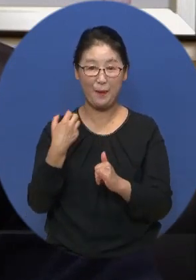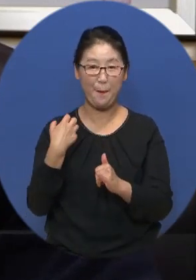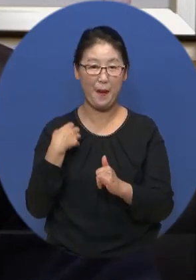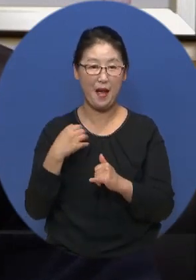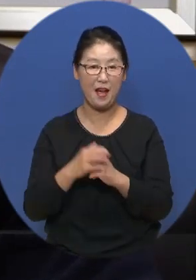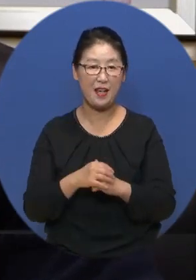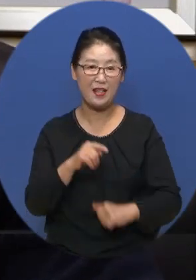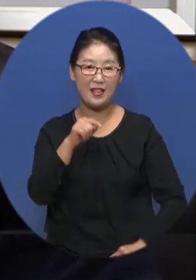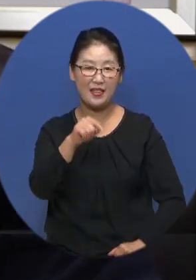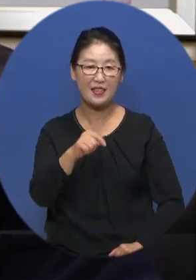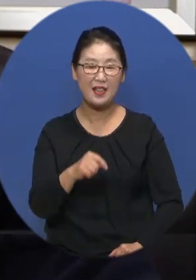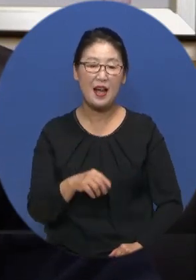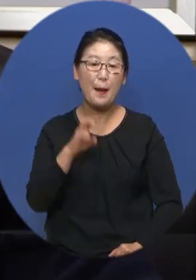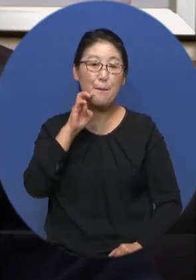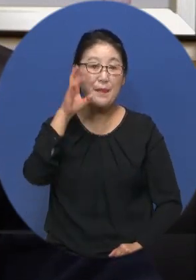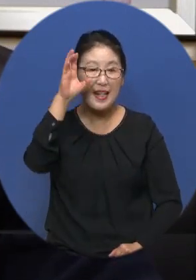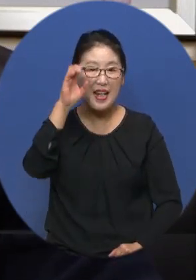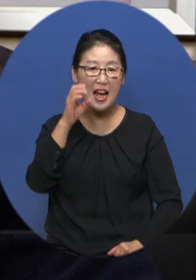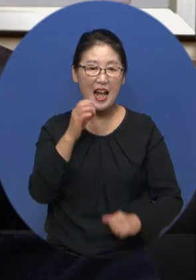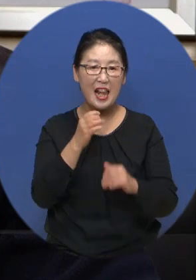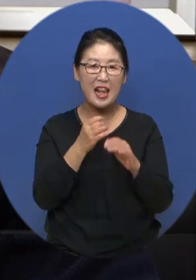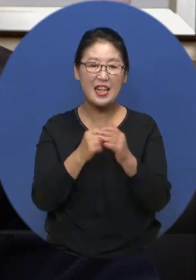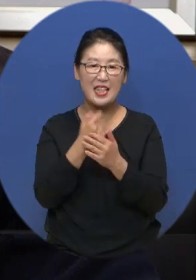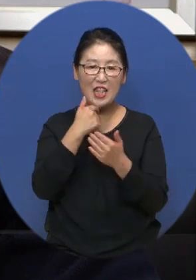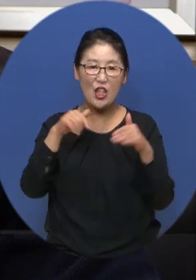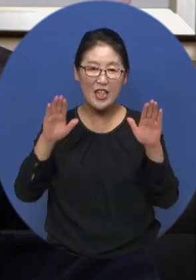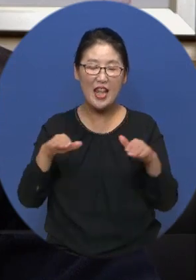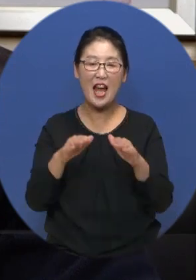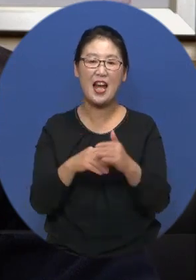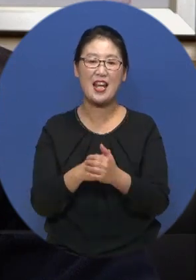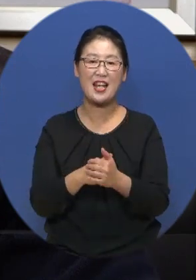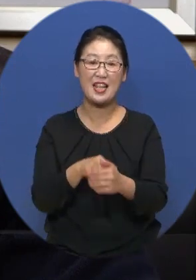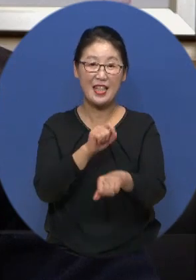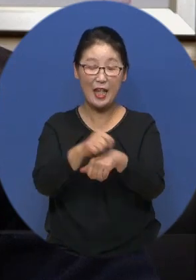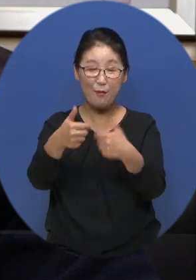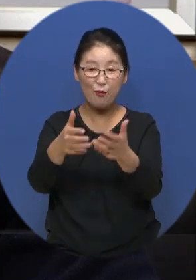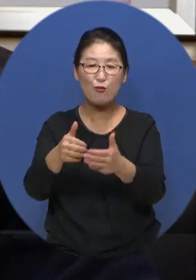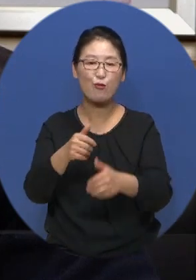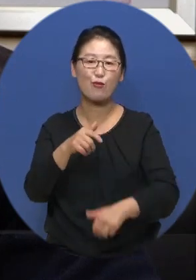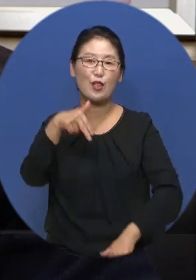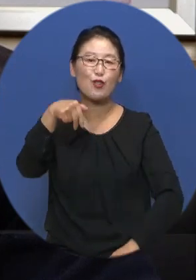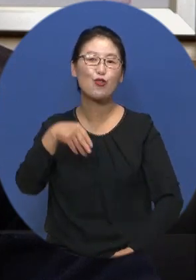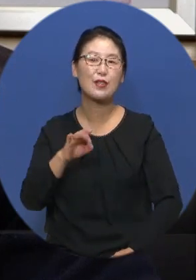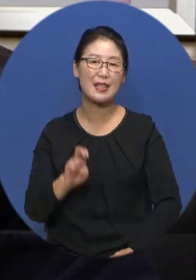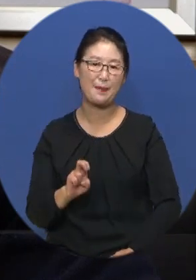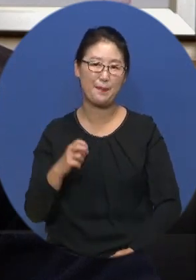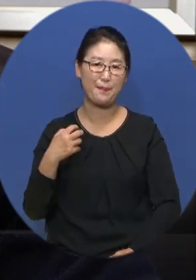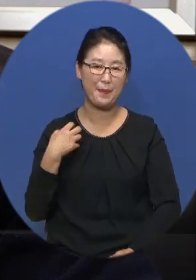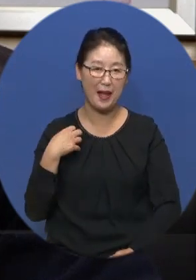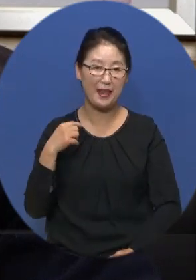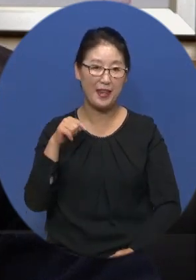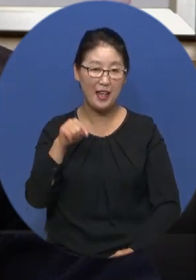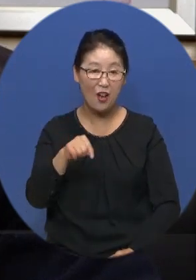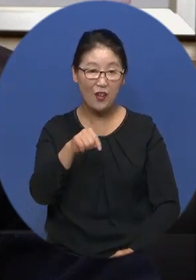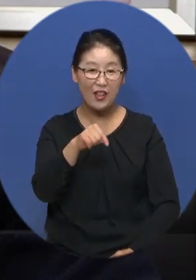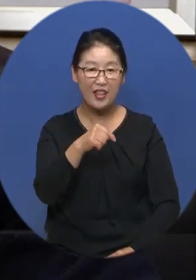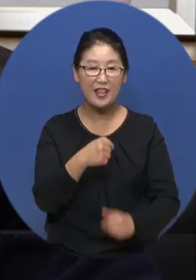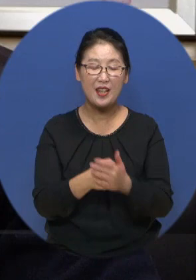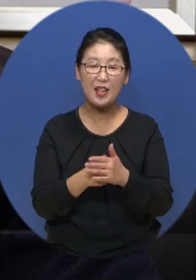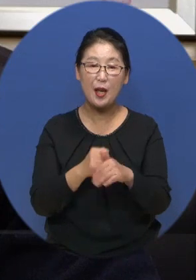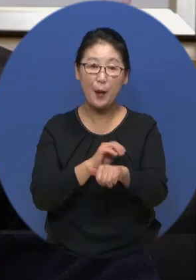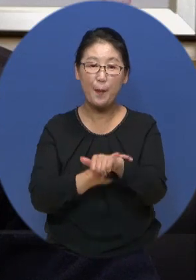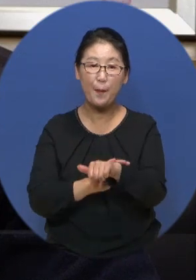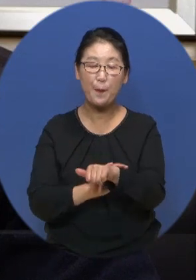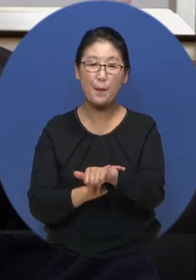미랄천사 사무국 주임으로 일을 하고 있습니다. 여기 레그렌네 보호작업장 같은 경우는 사단법인